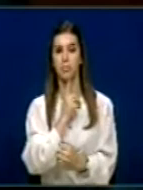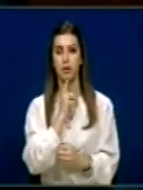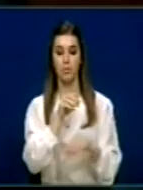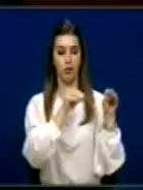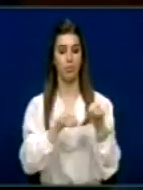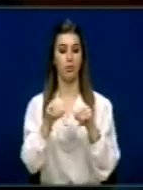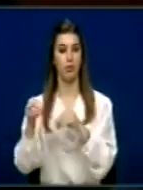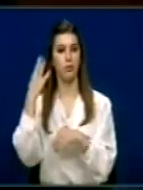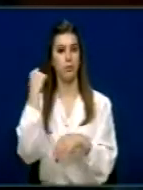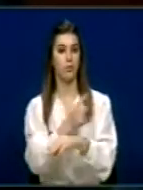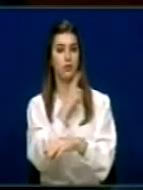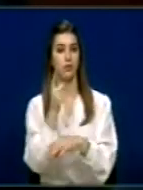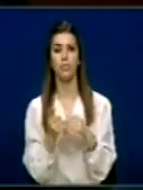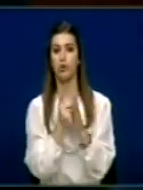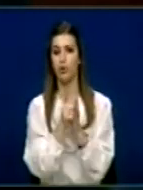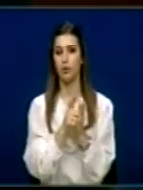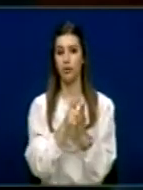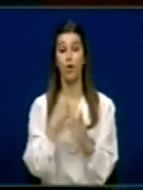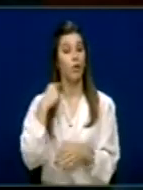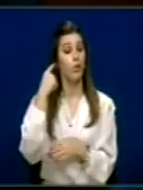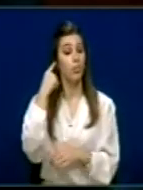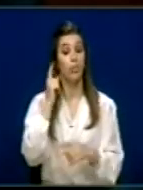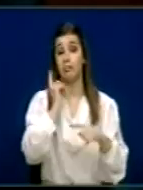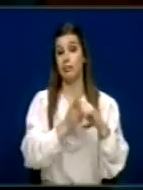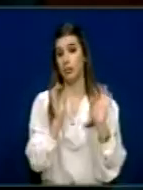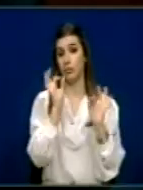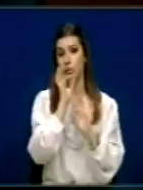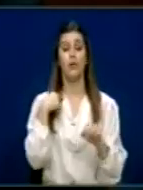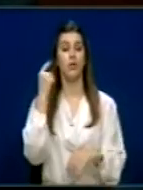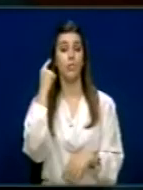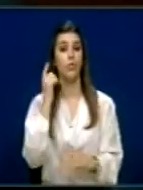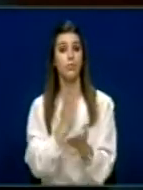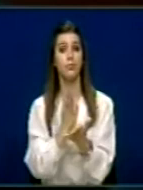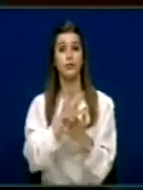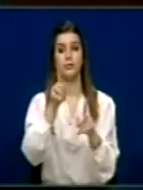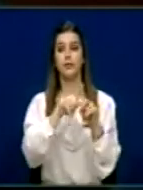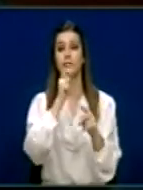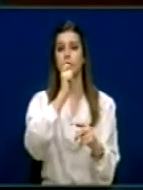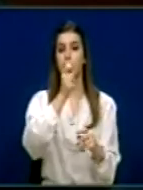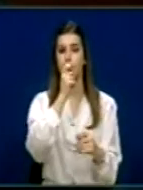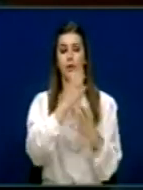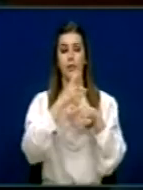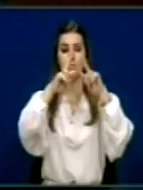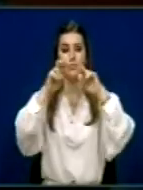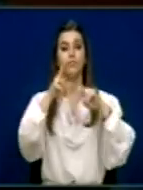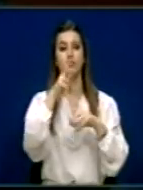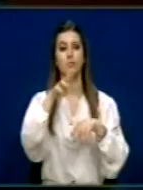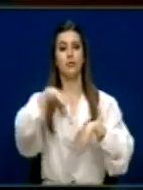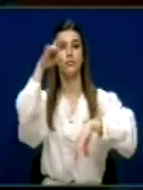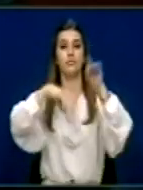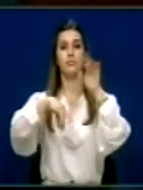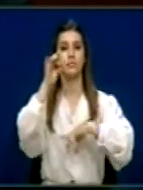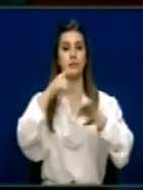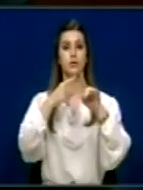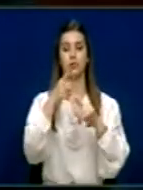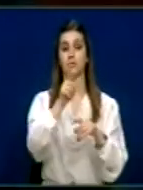në kohë, me sa kamon informata, edhe këto nuk janë të verifikuara, po me sa kamon informata, intervistime tashmë kanë përfunduar dhe lista